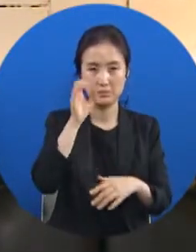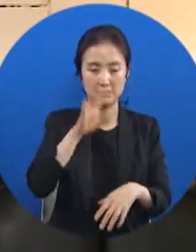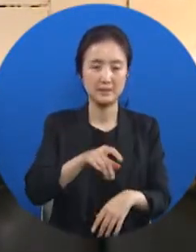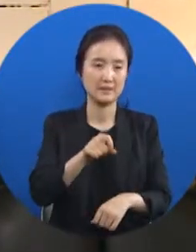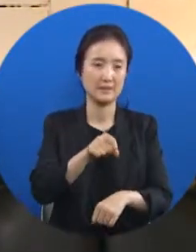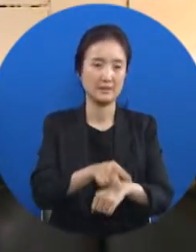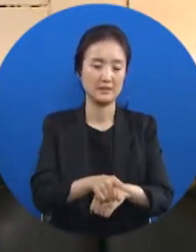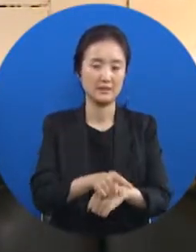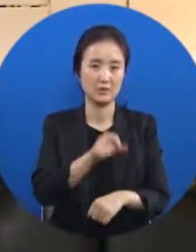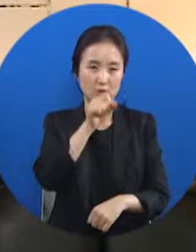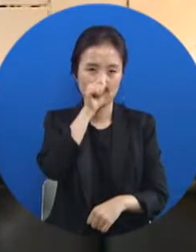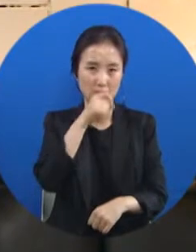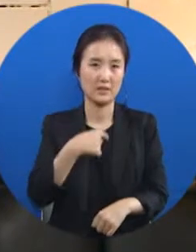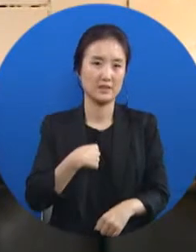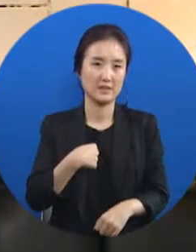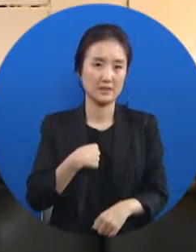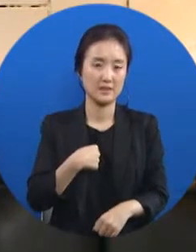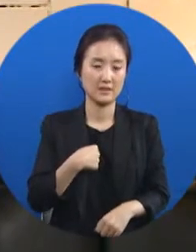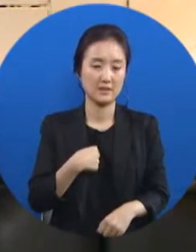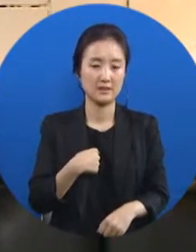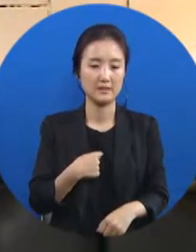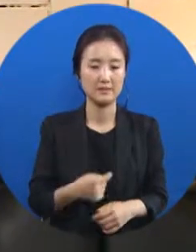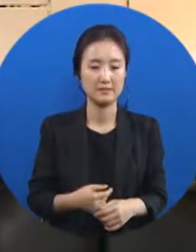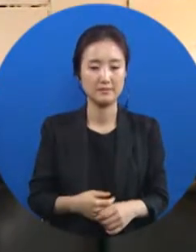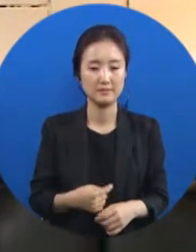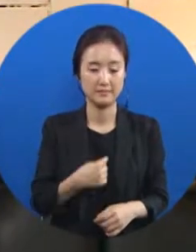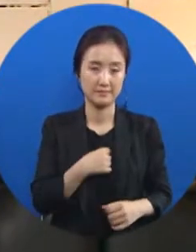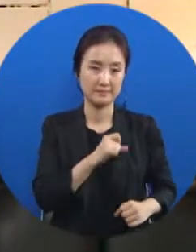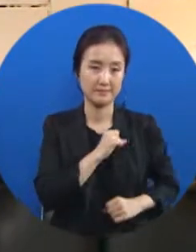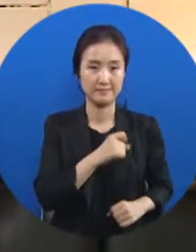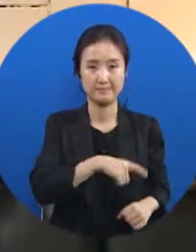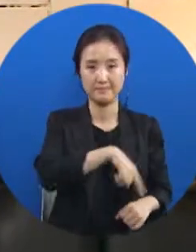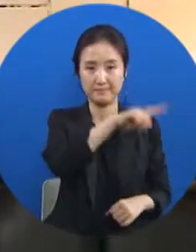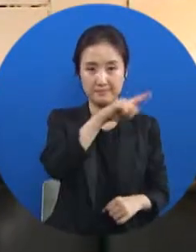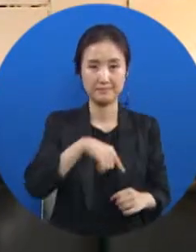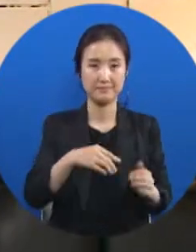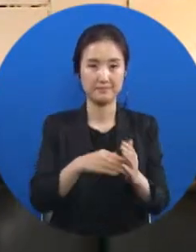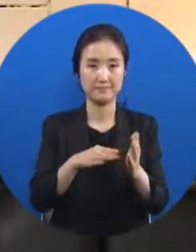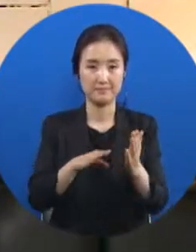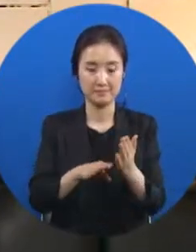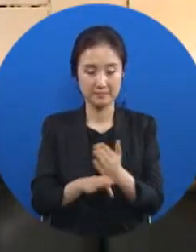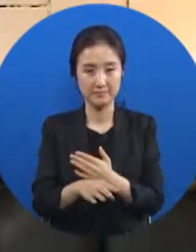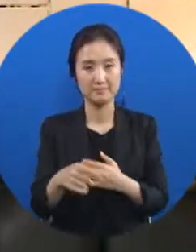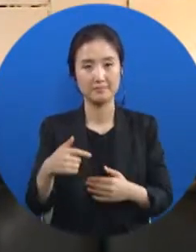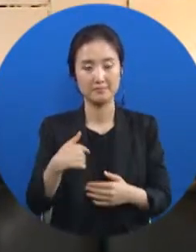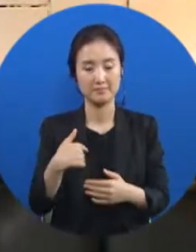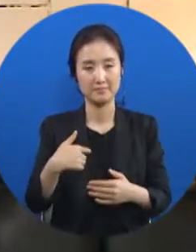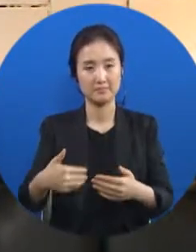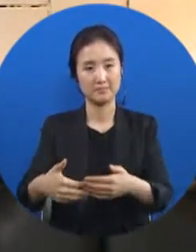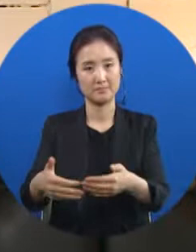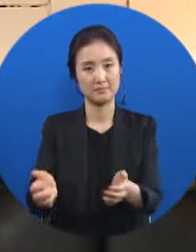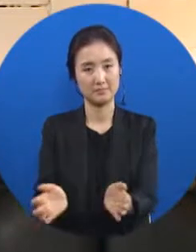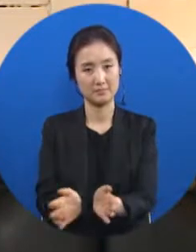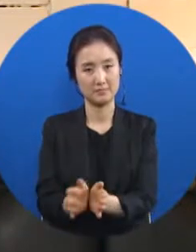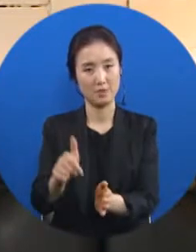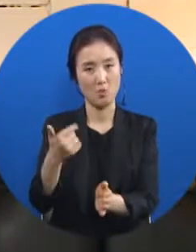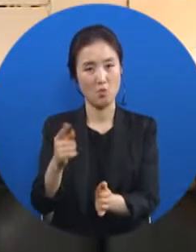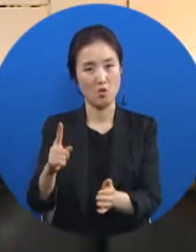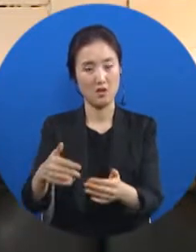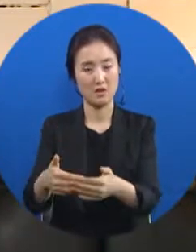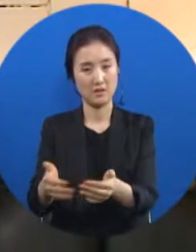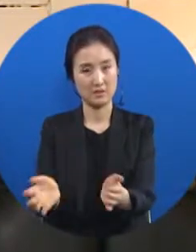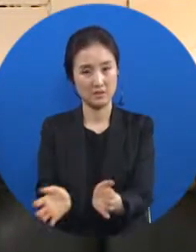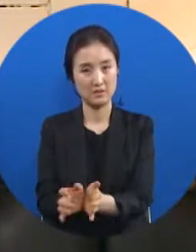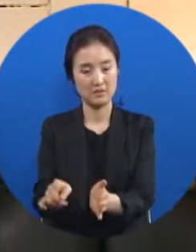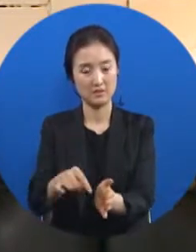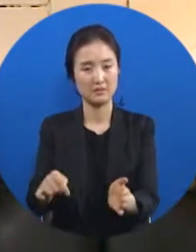군대 갔다 와서 제가 이제 학생 그 단과 우리 과 학생회장을 하면서 이제 졸업여행하고